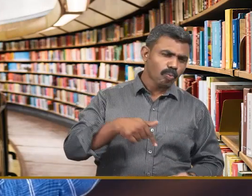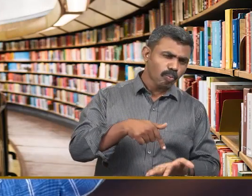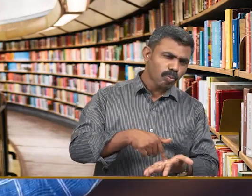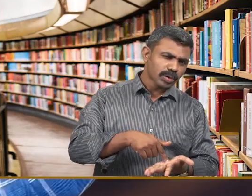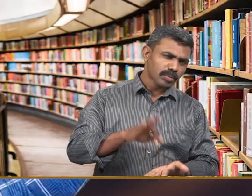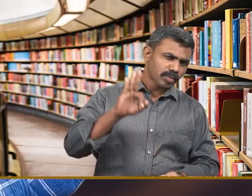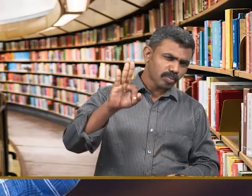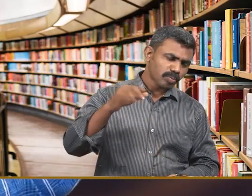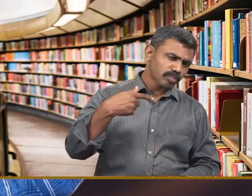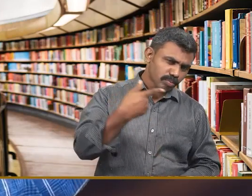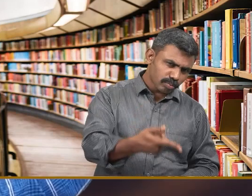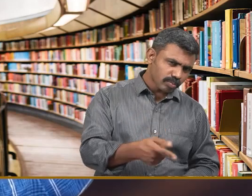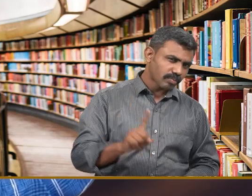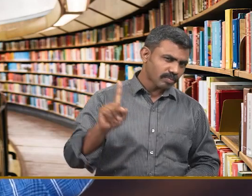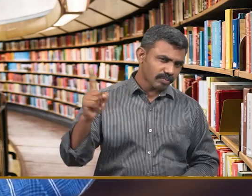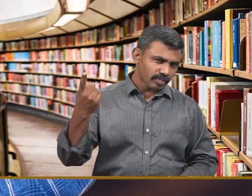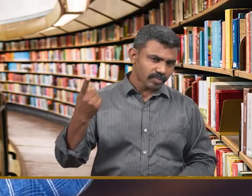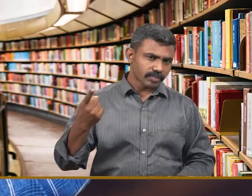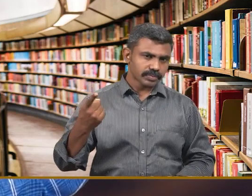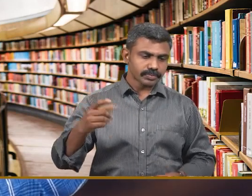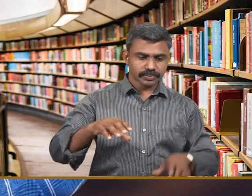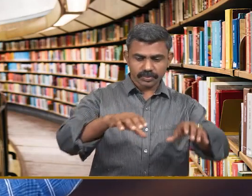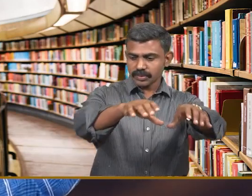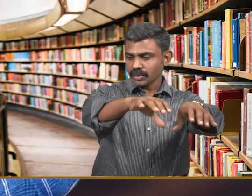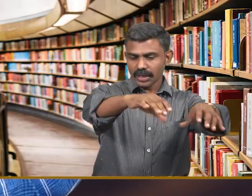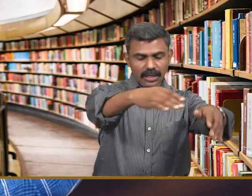வந்து சரத்தை முன்வைக்கிறாங்க. அது என்னென்ன அப்படின்னா எல்லைகளை